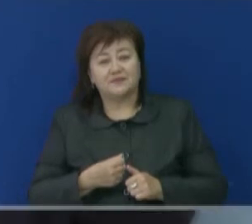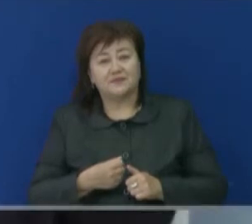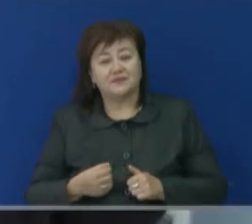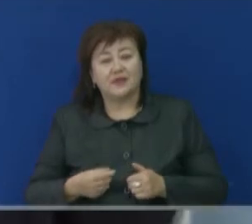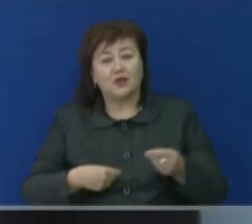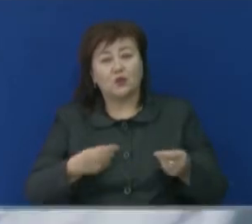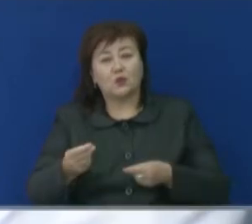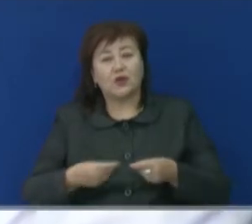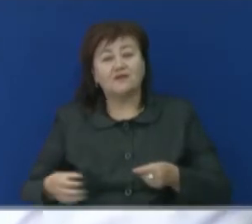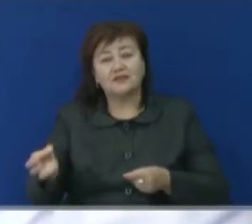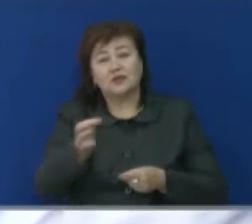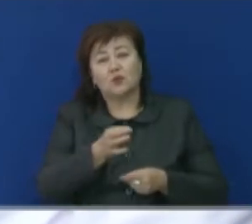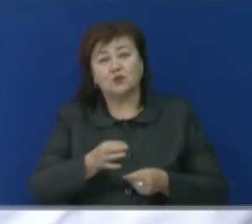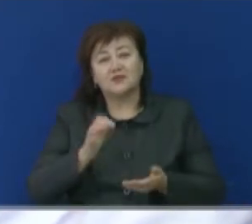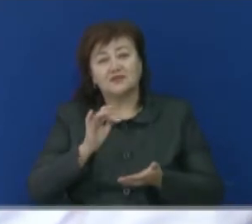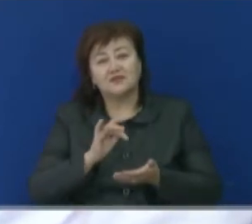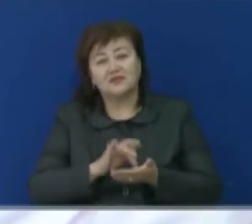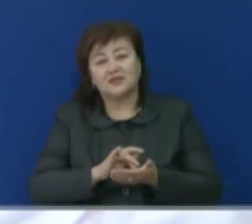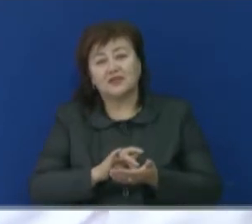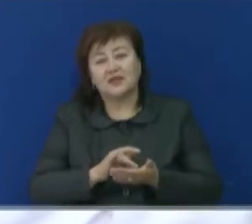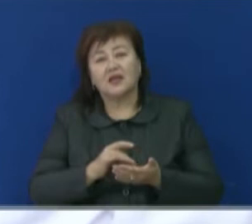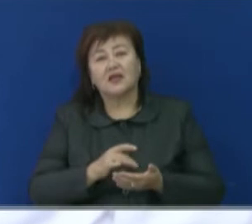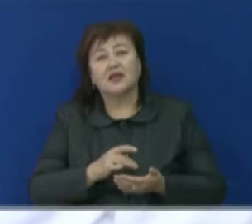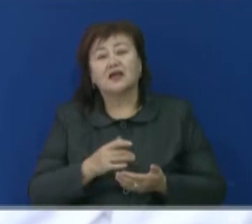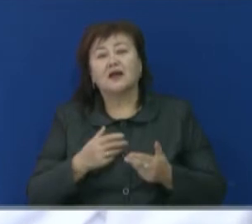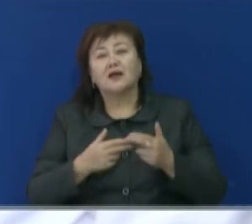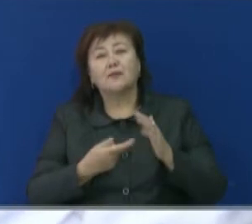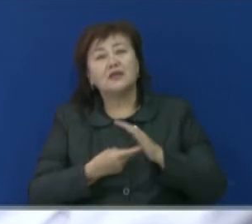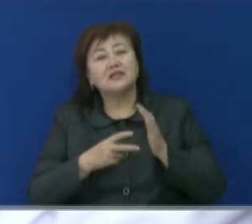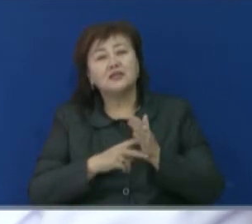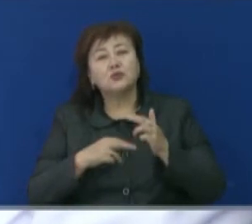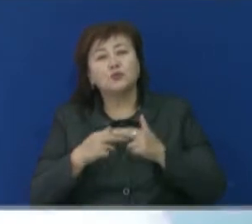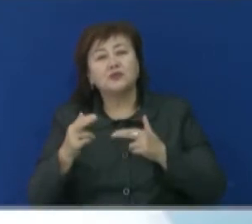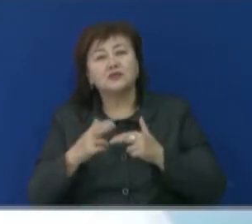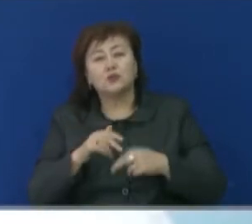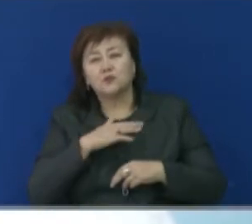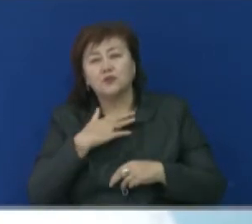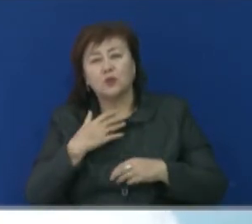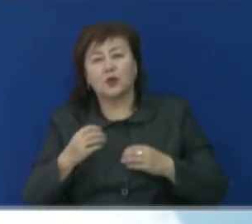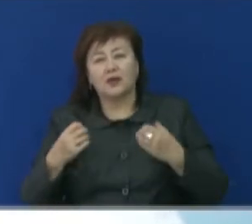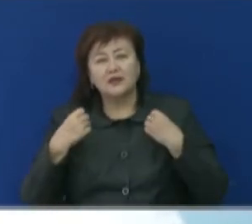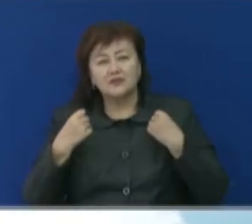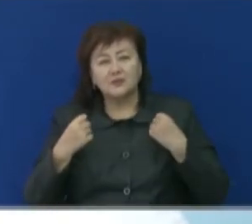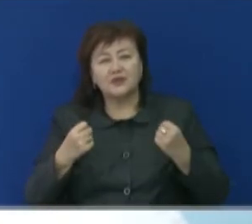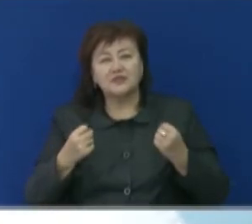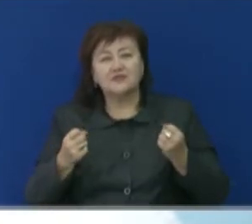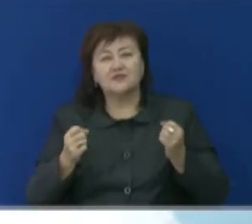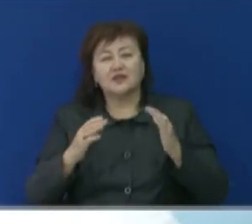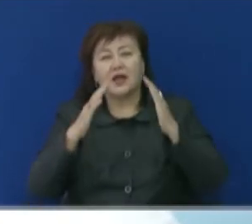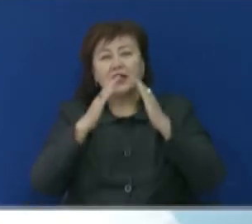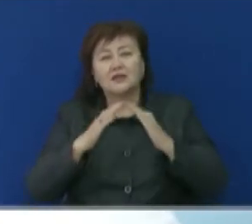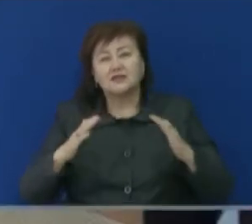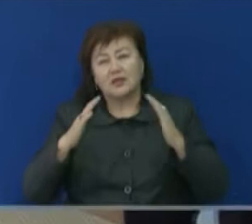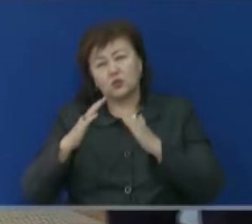Облыс басшысы қазір облыс орталығында көп салалы спорт кешенін салуды жоспарлап отырғандарын жеткізді. Біз спортшыларымызға қолдау көрсетуге